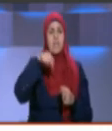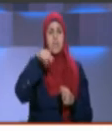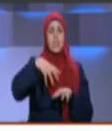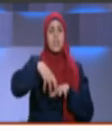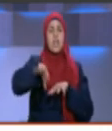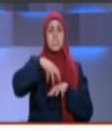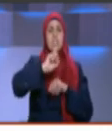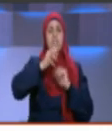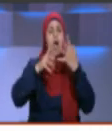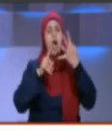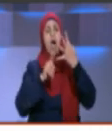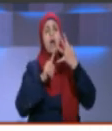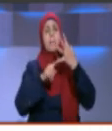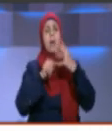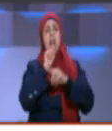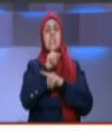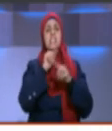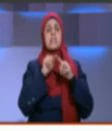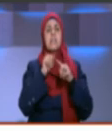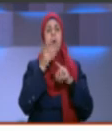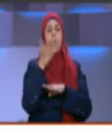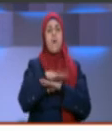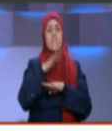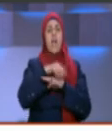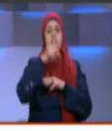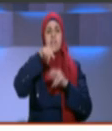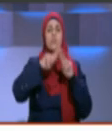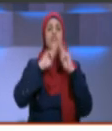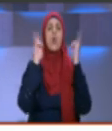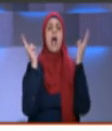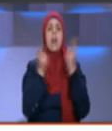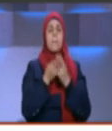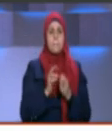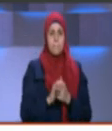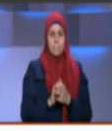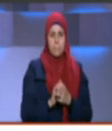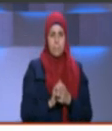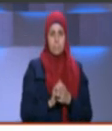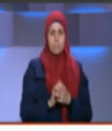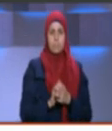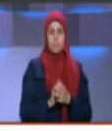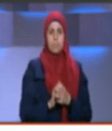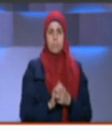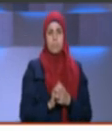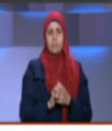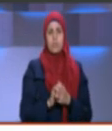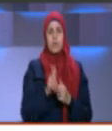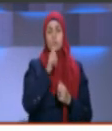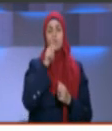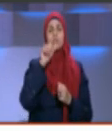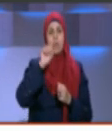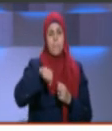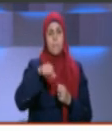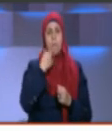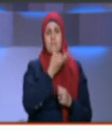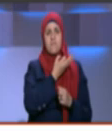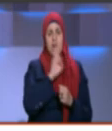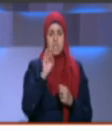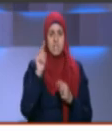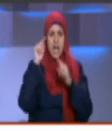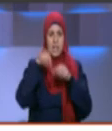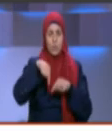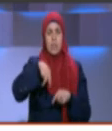كرابع أو أعلى رابع وفيات على مستوى العالم. يعني نانسي، فرنسا حتى اليوم